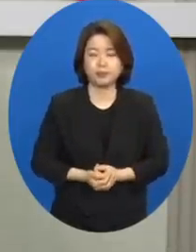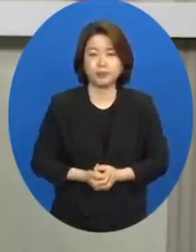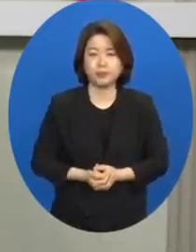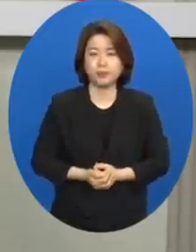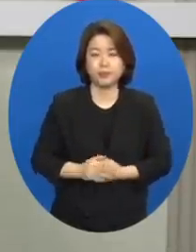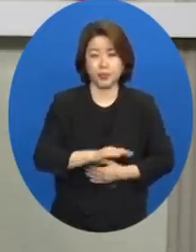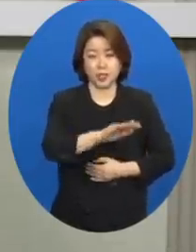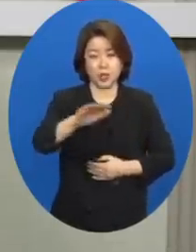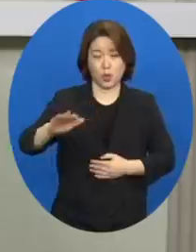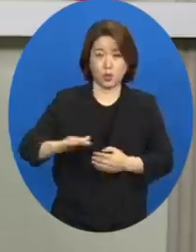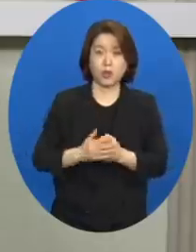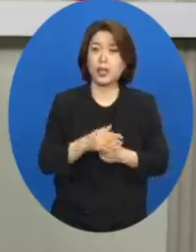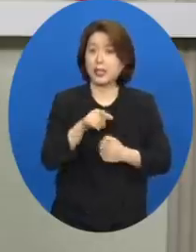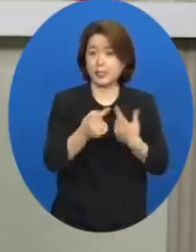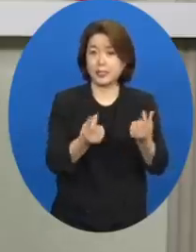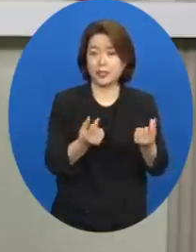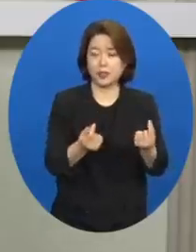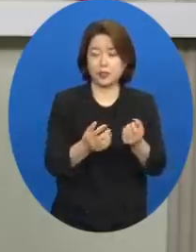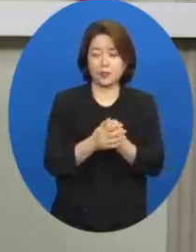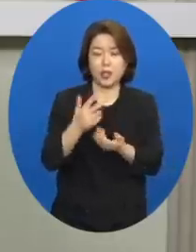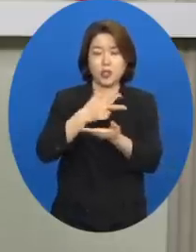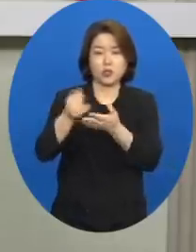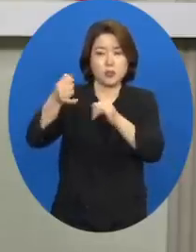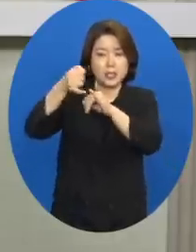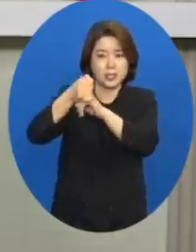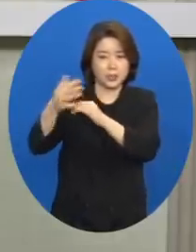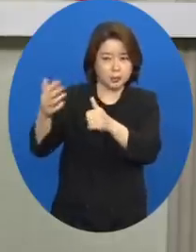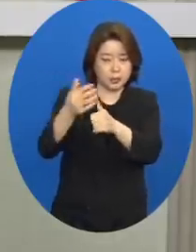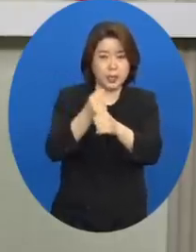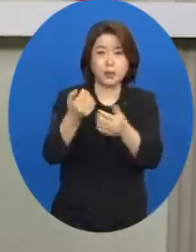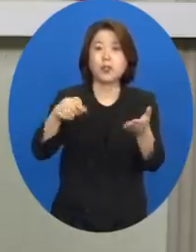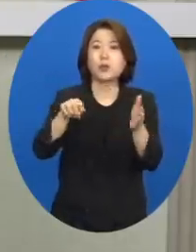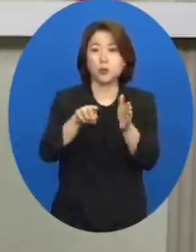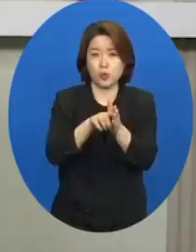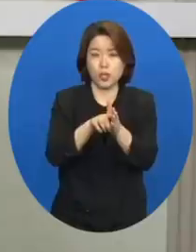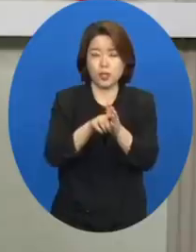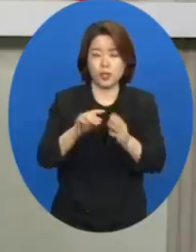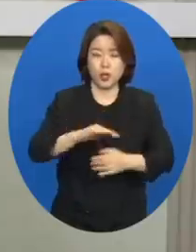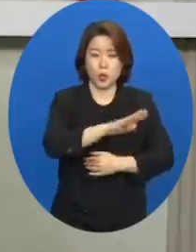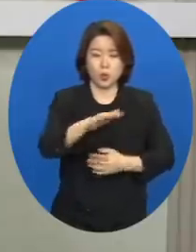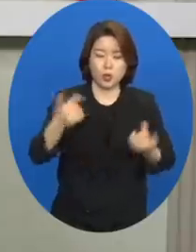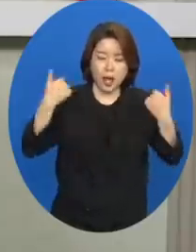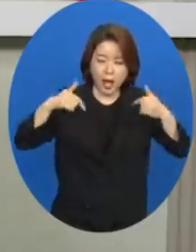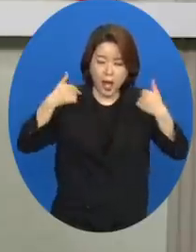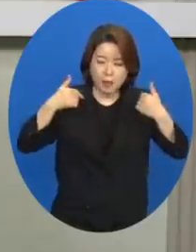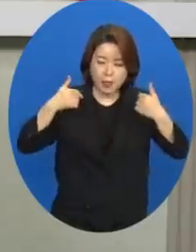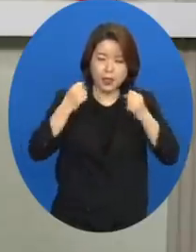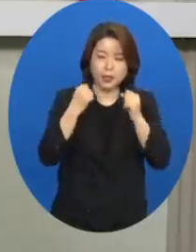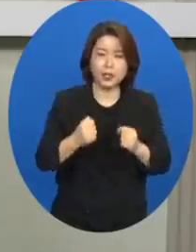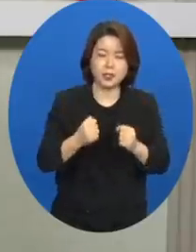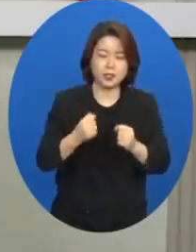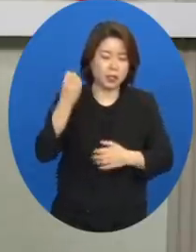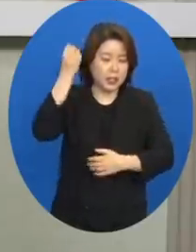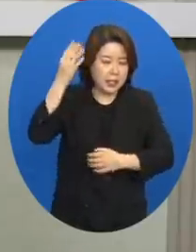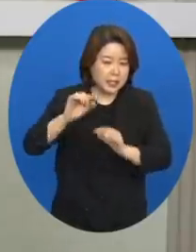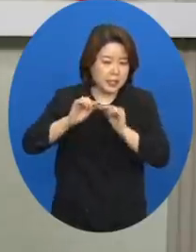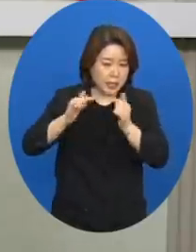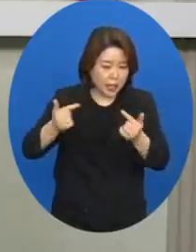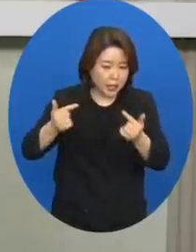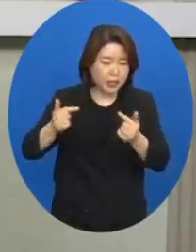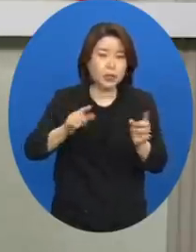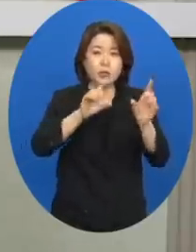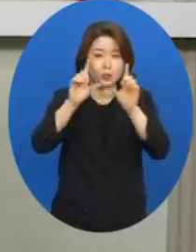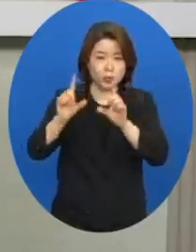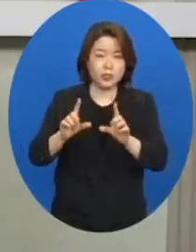우리가 이처럼 주님의 약속을 붙잡을 대하면 우리와 늘 함께 계신 것을 항상 잊지 않고 살려면